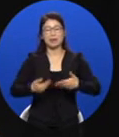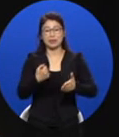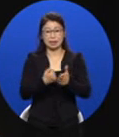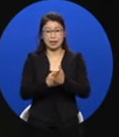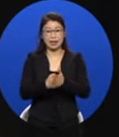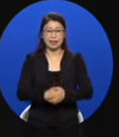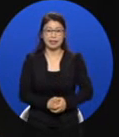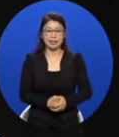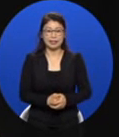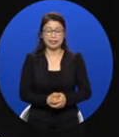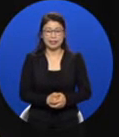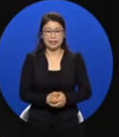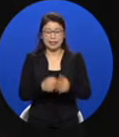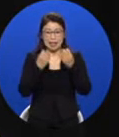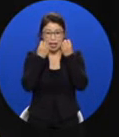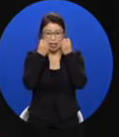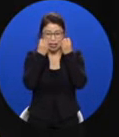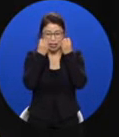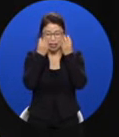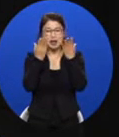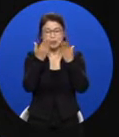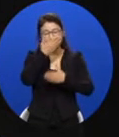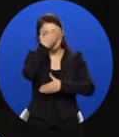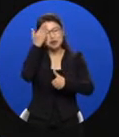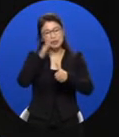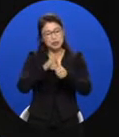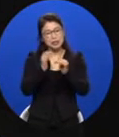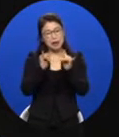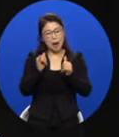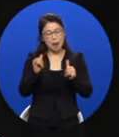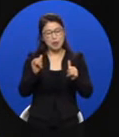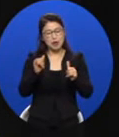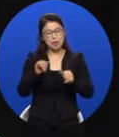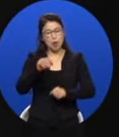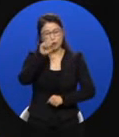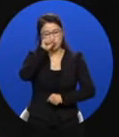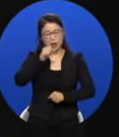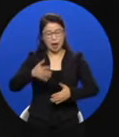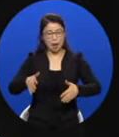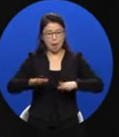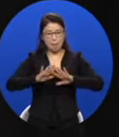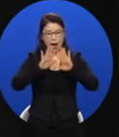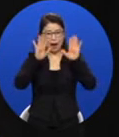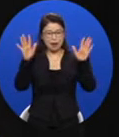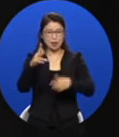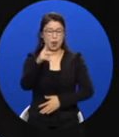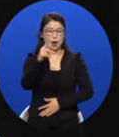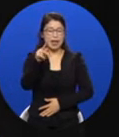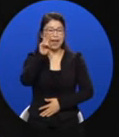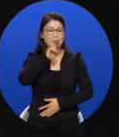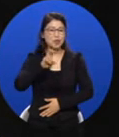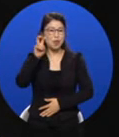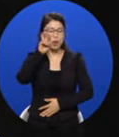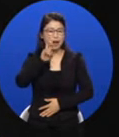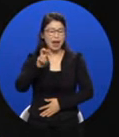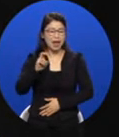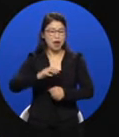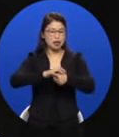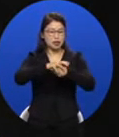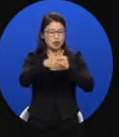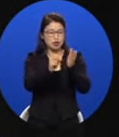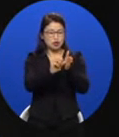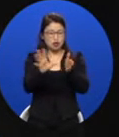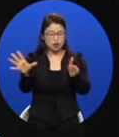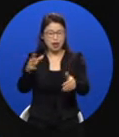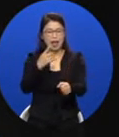됐는데 신세대들이 발랄하게 또 K-POP을 전 세계적으로 유행시킨다든지 한국